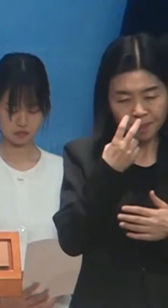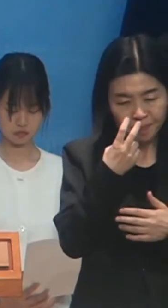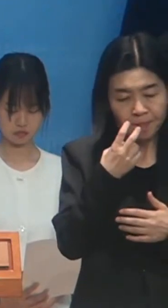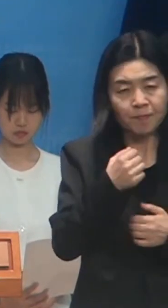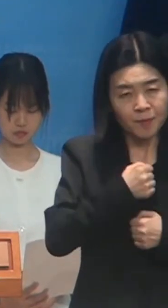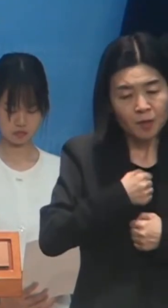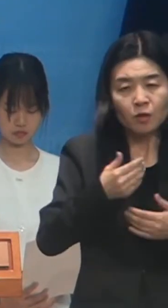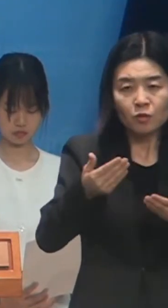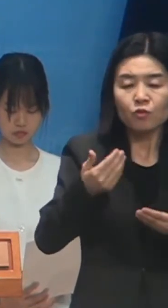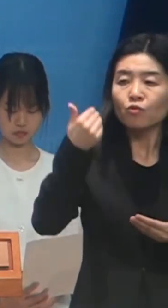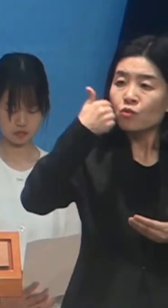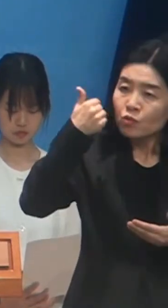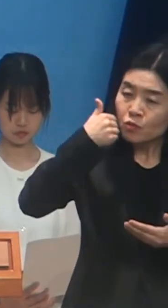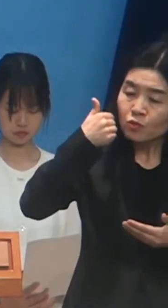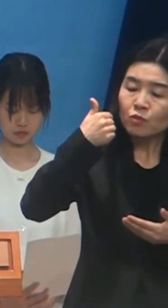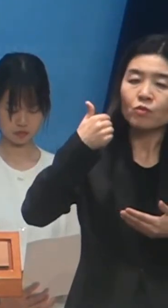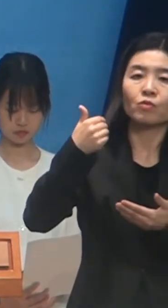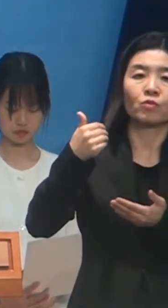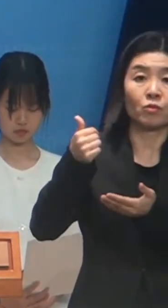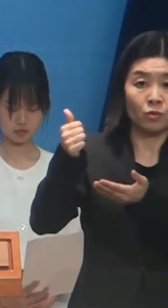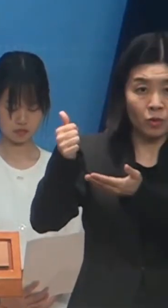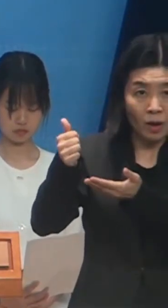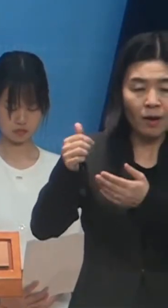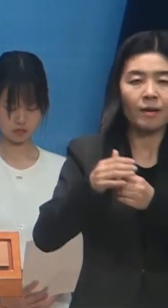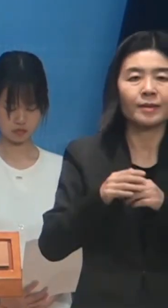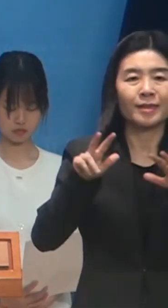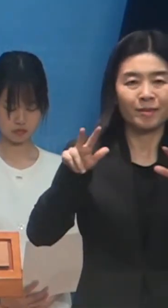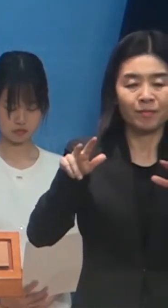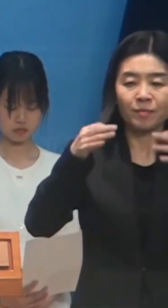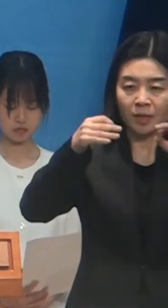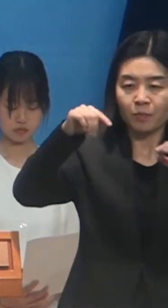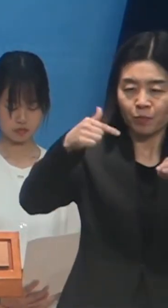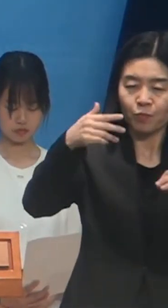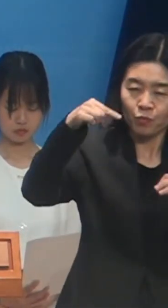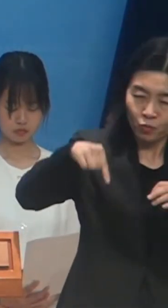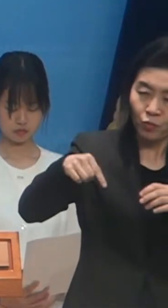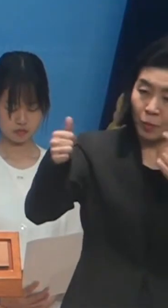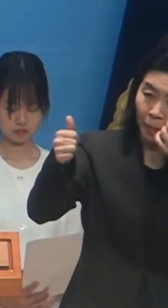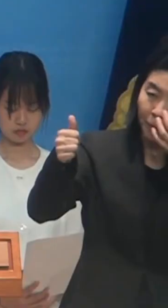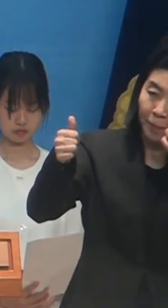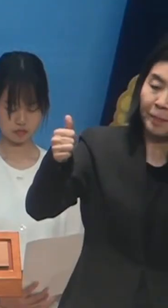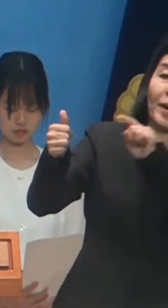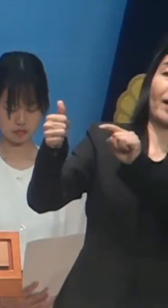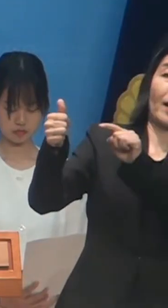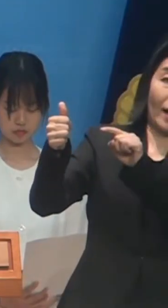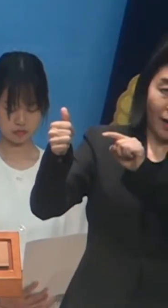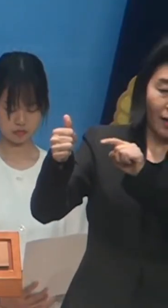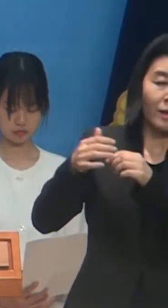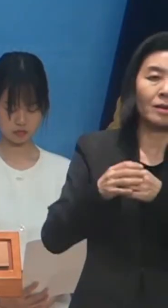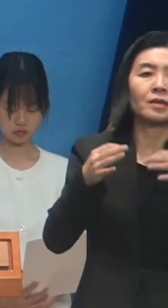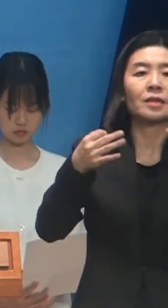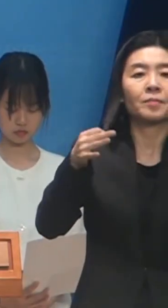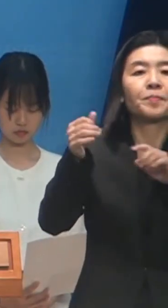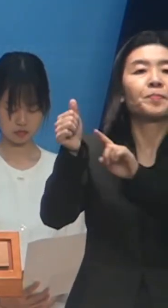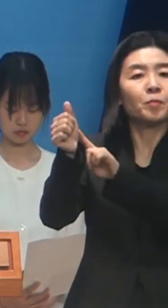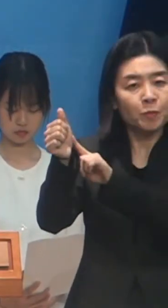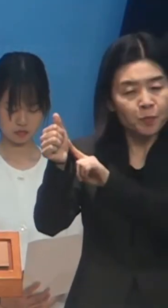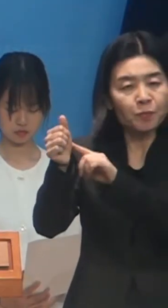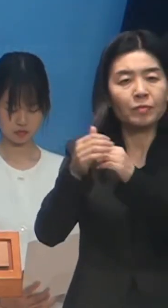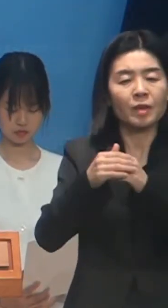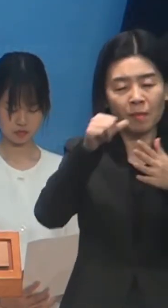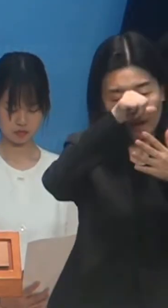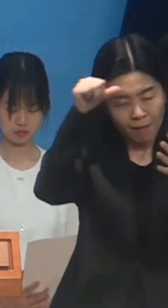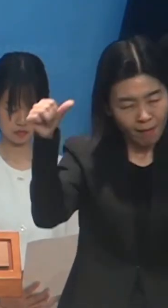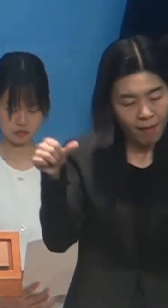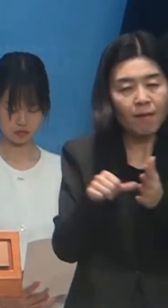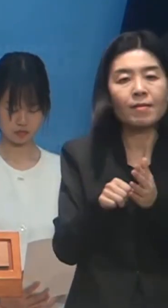사람인가? 우리는 그 답을 김문수 후보에게서 보았습니다. 김문수 후보는